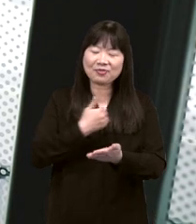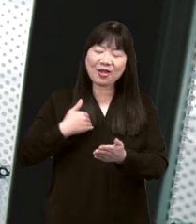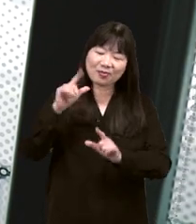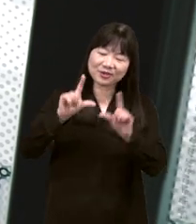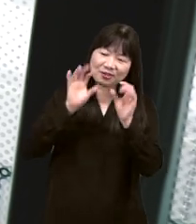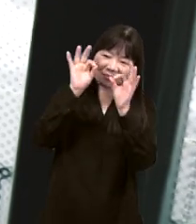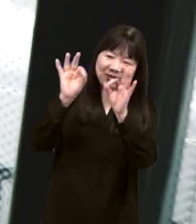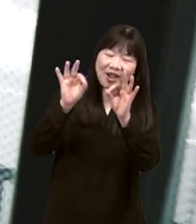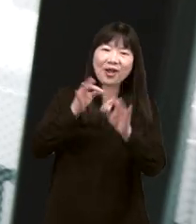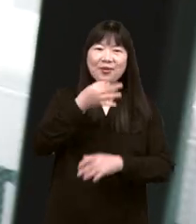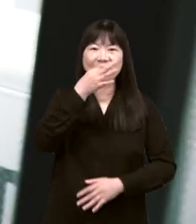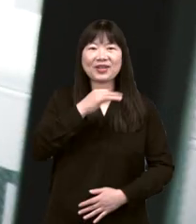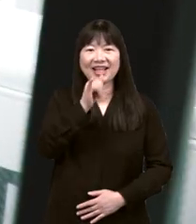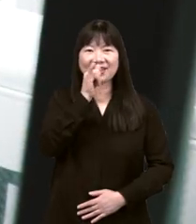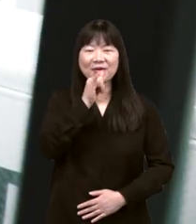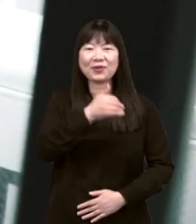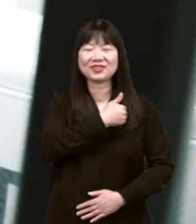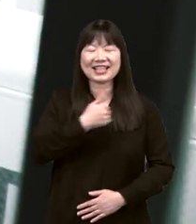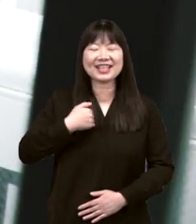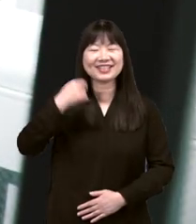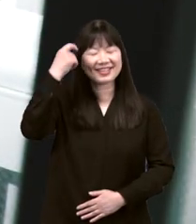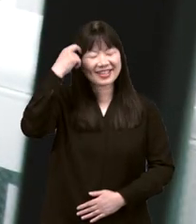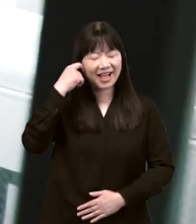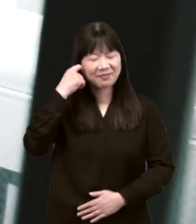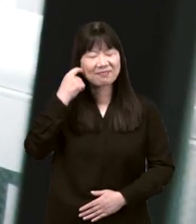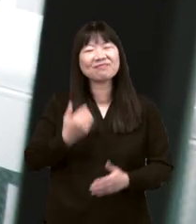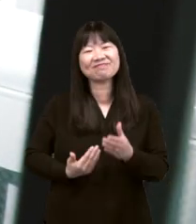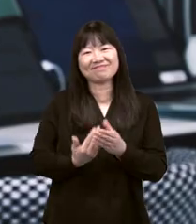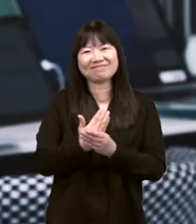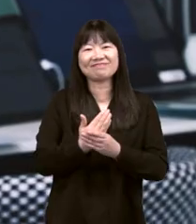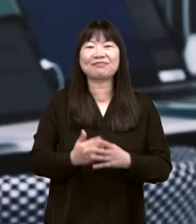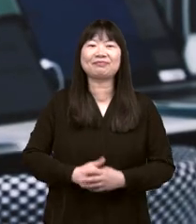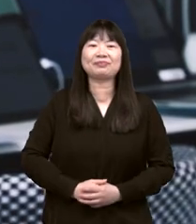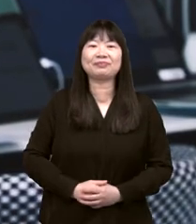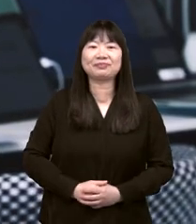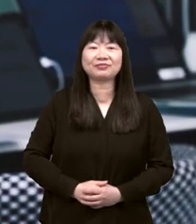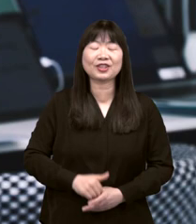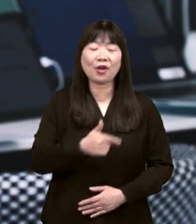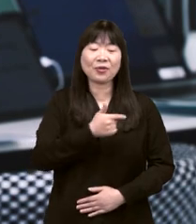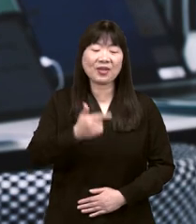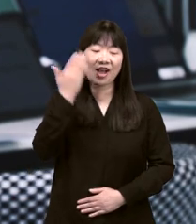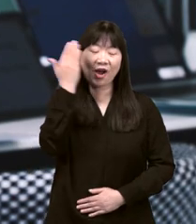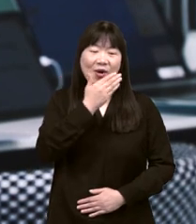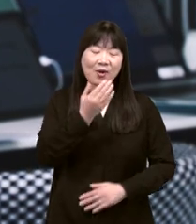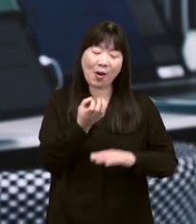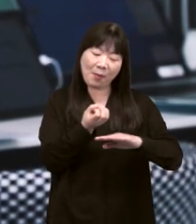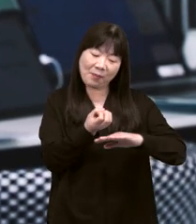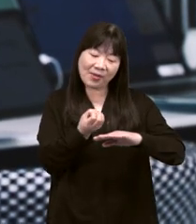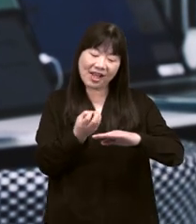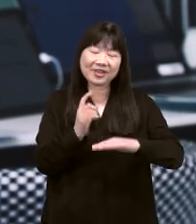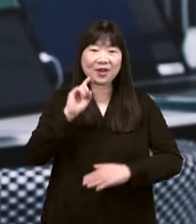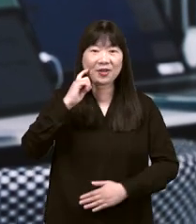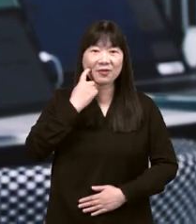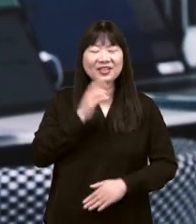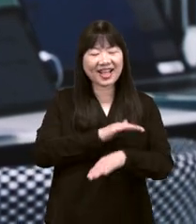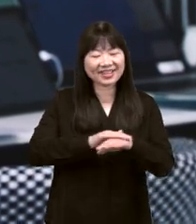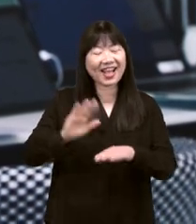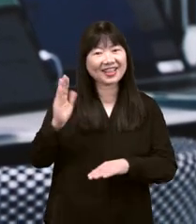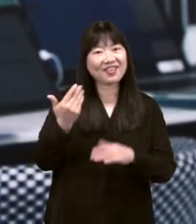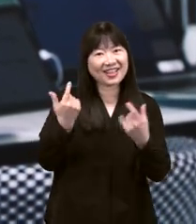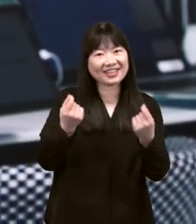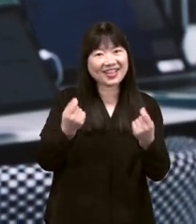보니까 보람있고 자신감이 생기네요. 너무 깨끗하고 반짝반짝 예쁘게 잘 된 것